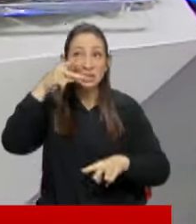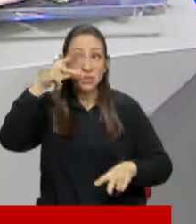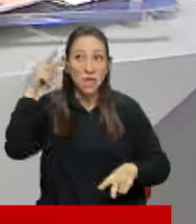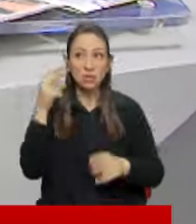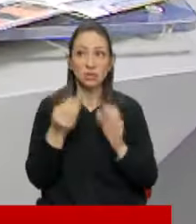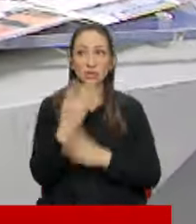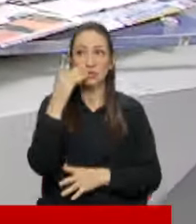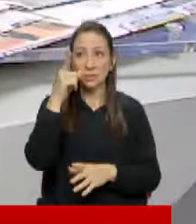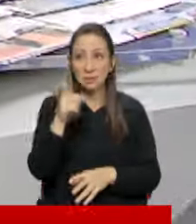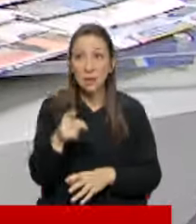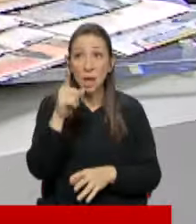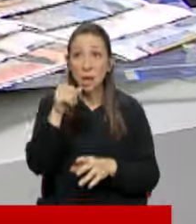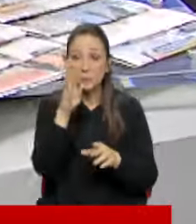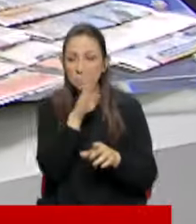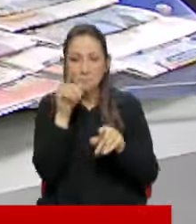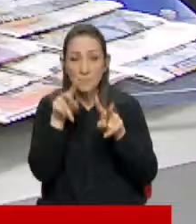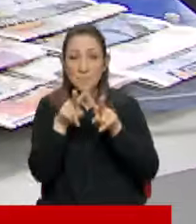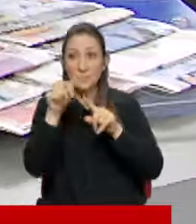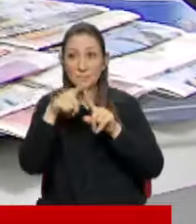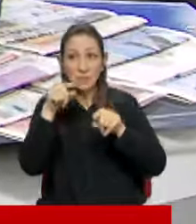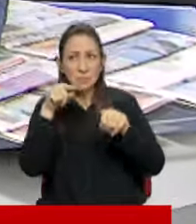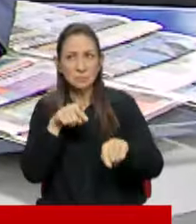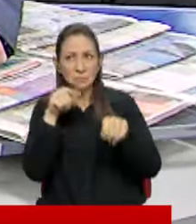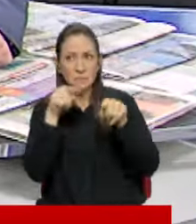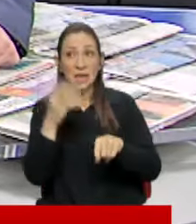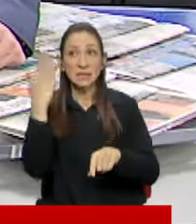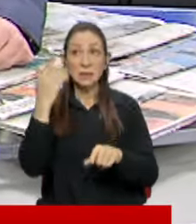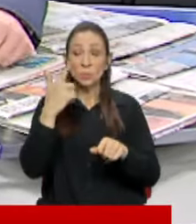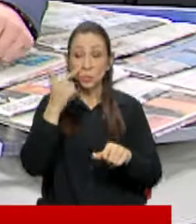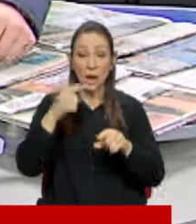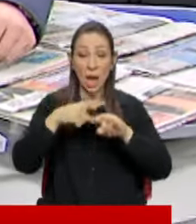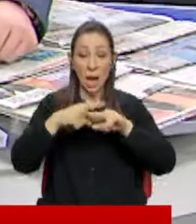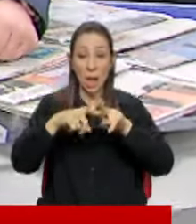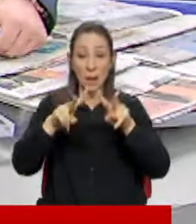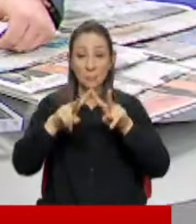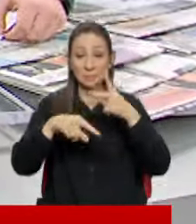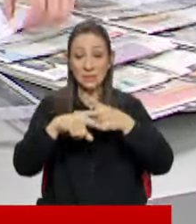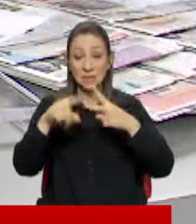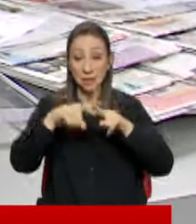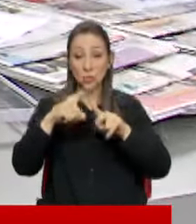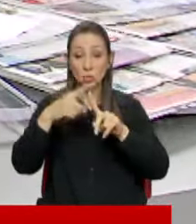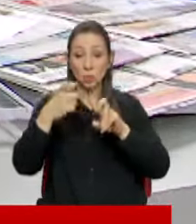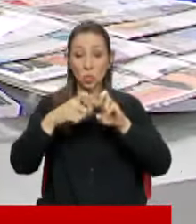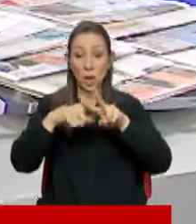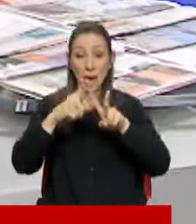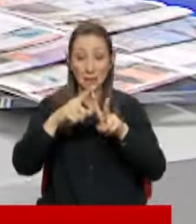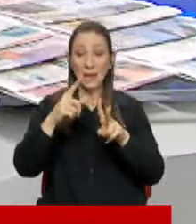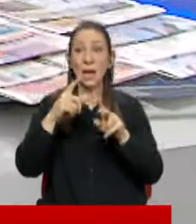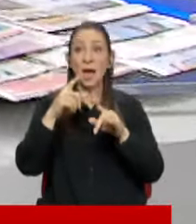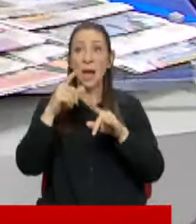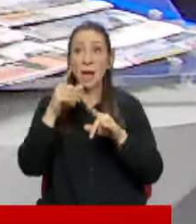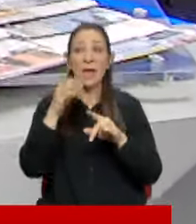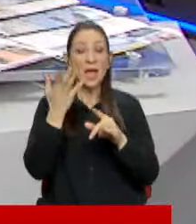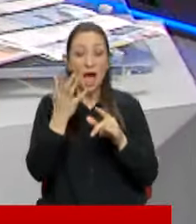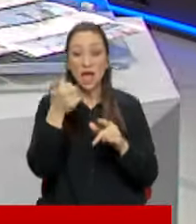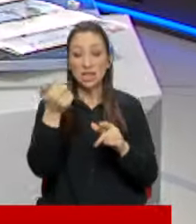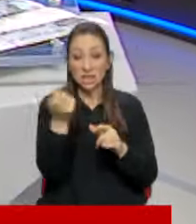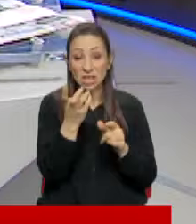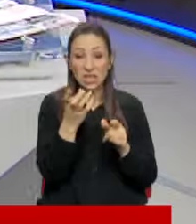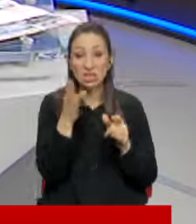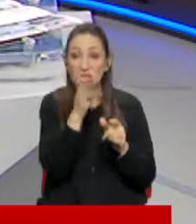adlı Mossad ajanını takip alan MIT, eski polis müdürü Hamza Turhan Ayberk ile 6 kişiden oluşan casusluk